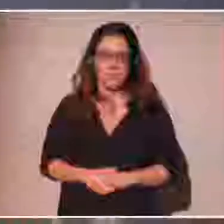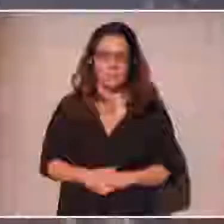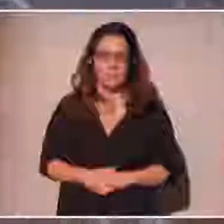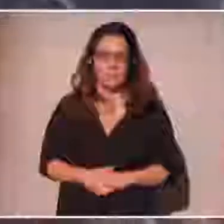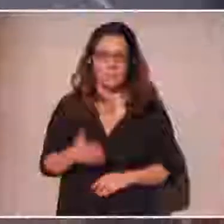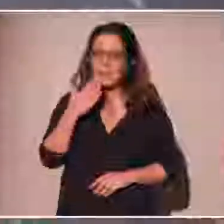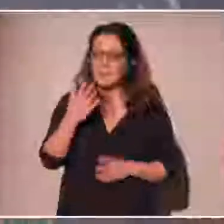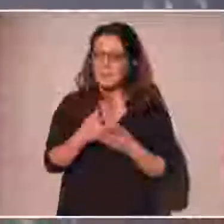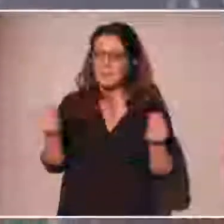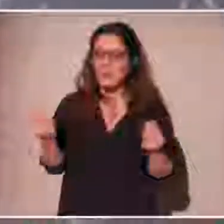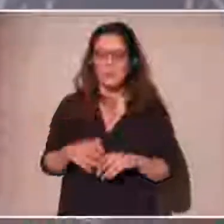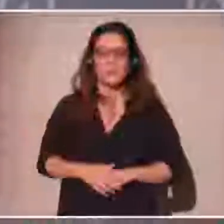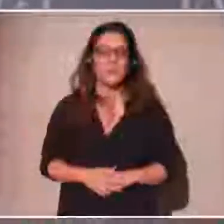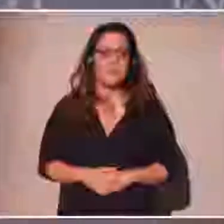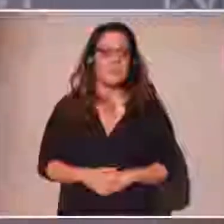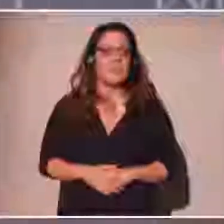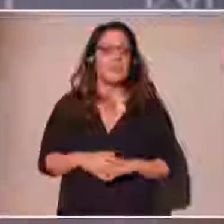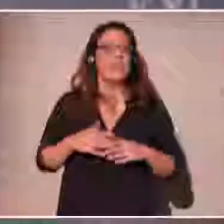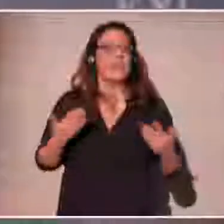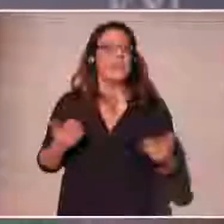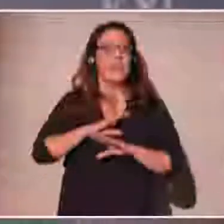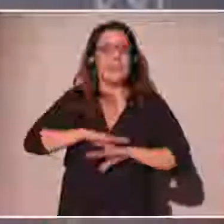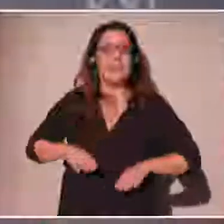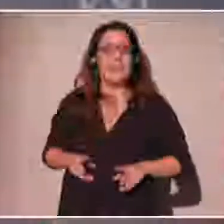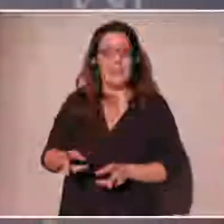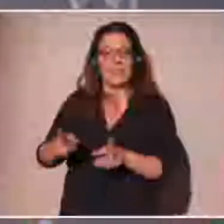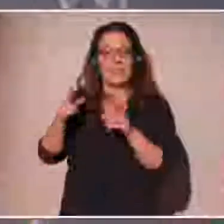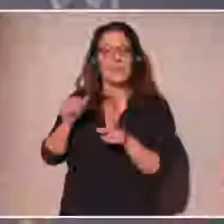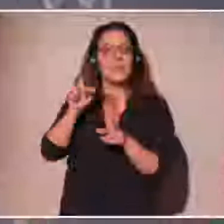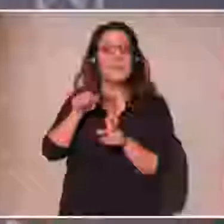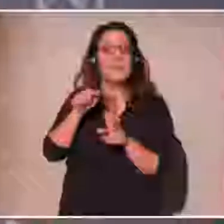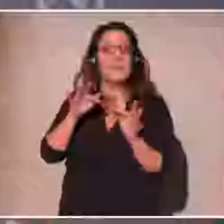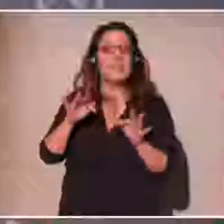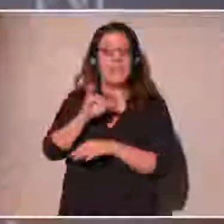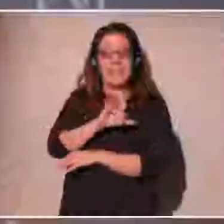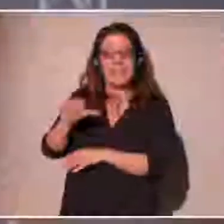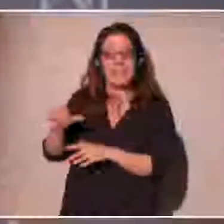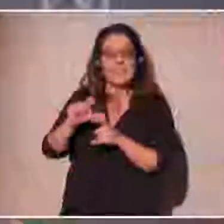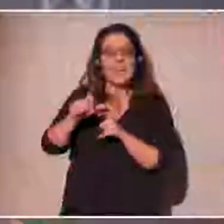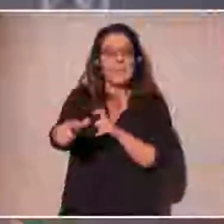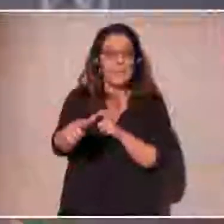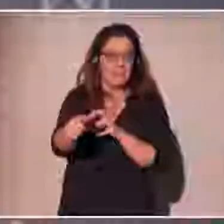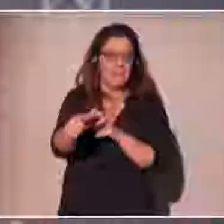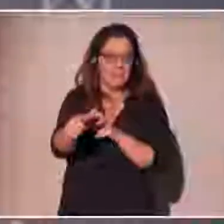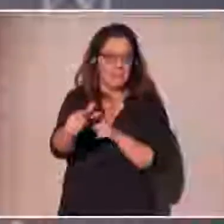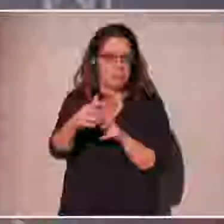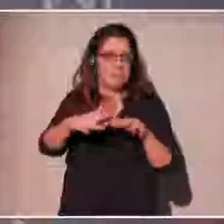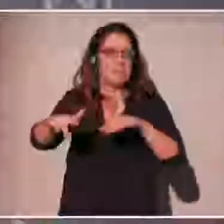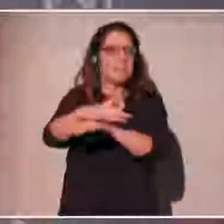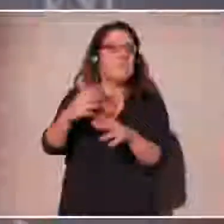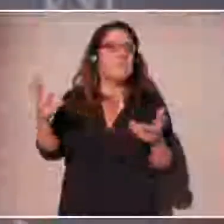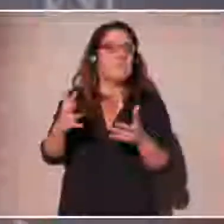La dernière session de cette discussion sur les impacts sociétaux de l'intelligence artificielle, et pour cela, nous allons avoir